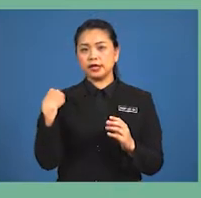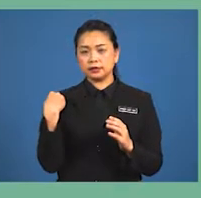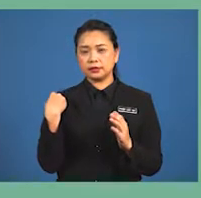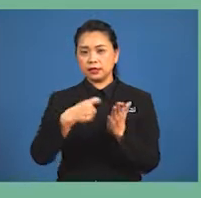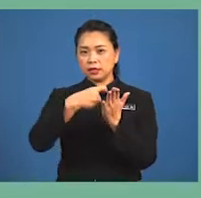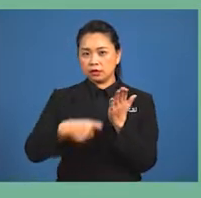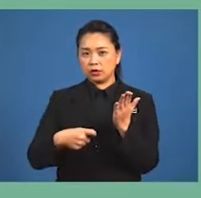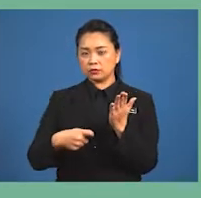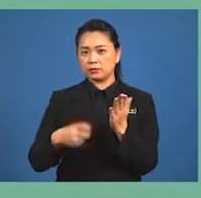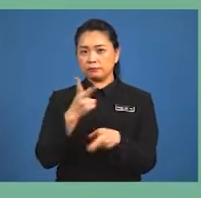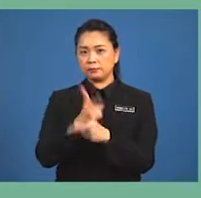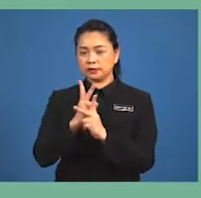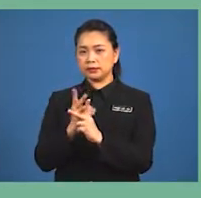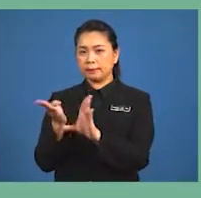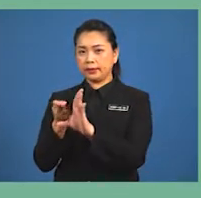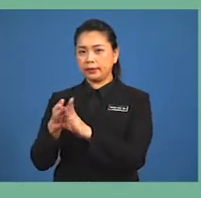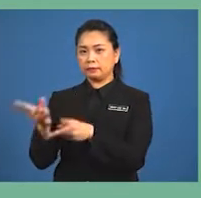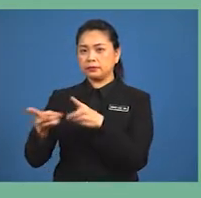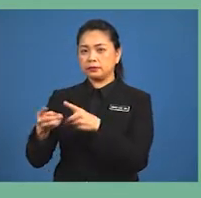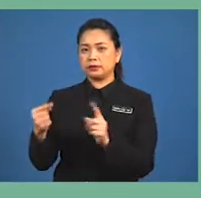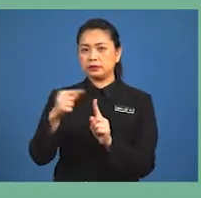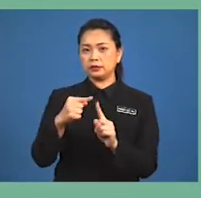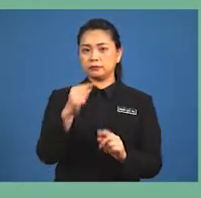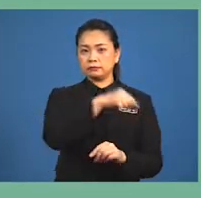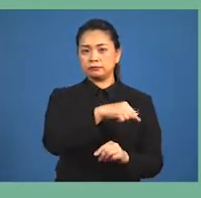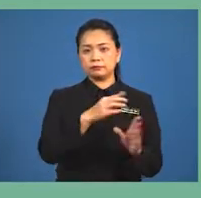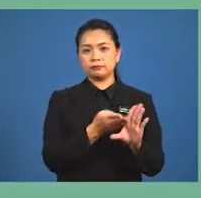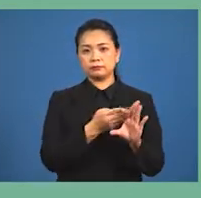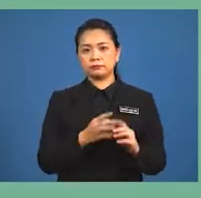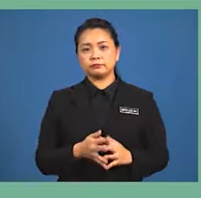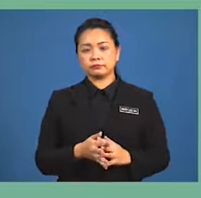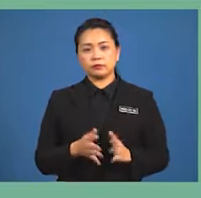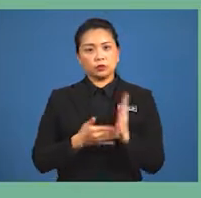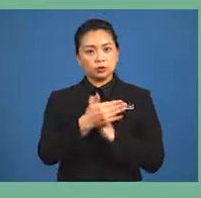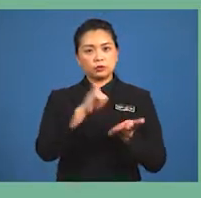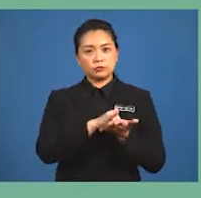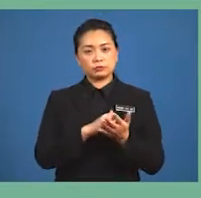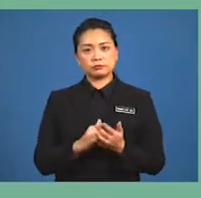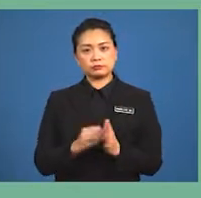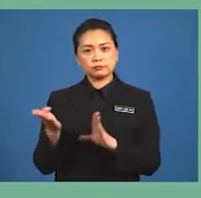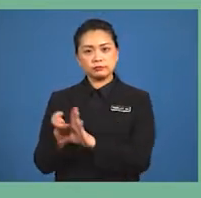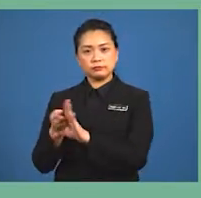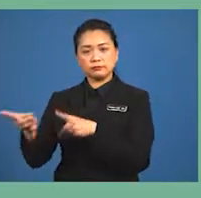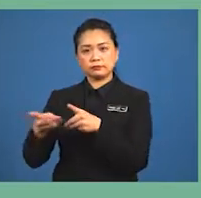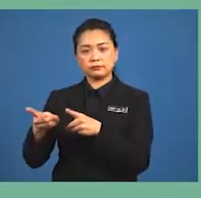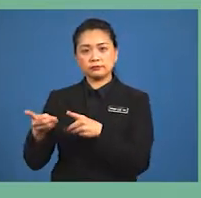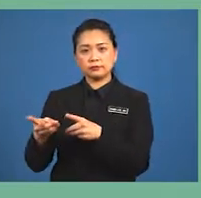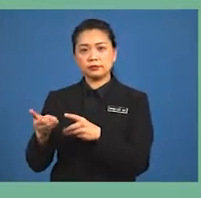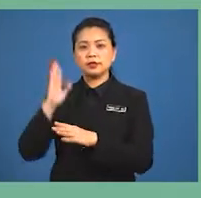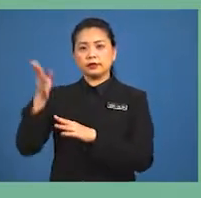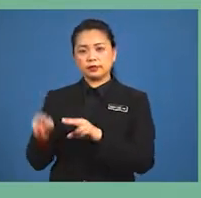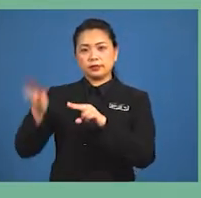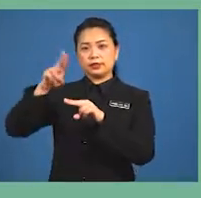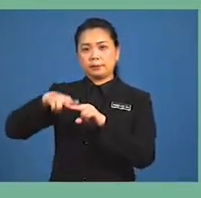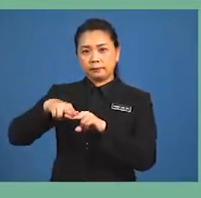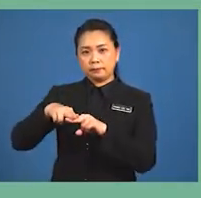meminjam bank perdagangan di bank pusat meningkat. Oleh itu, bank perdagangan turut menaikkan kadar